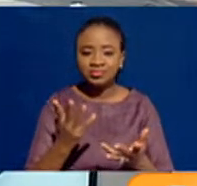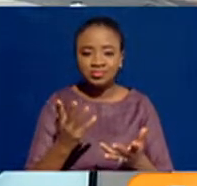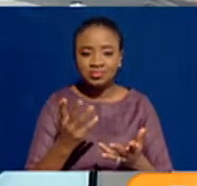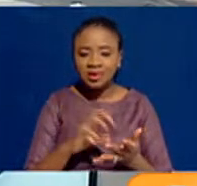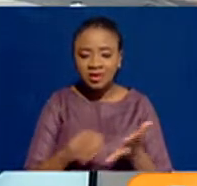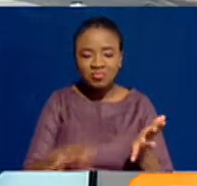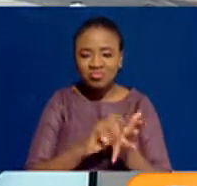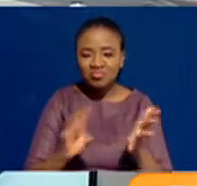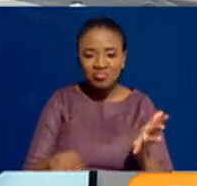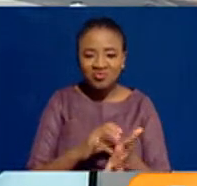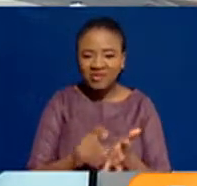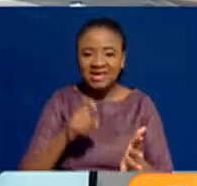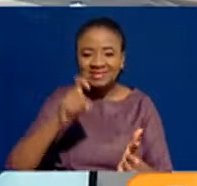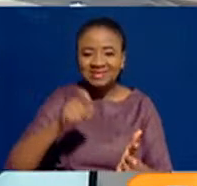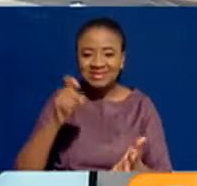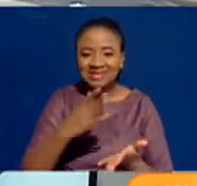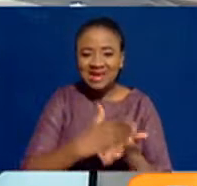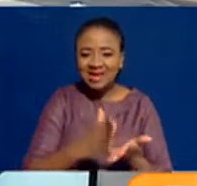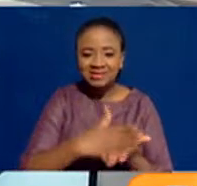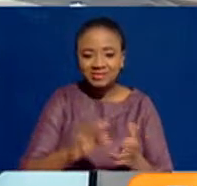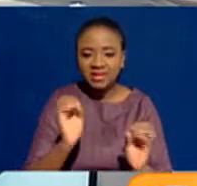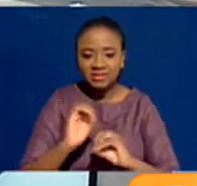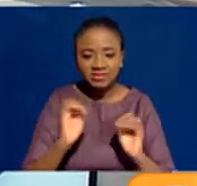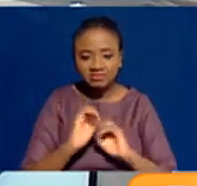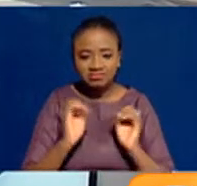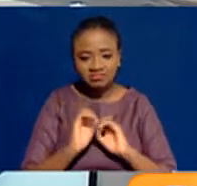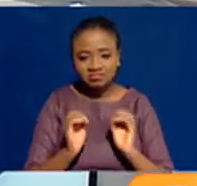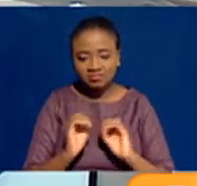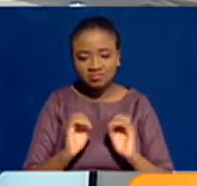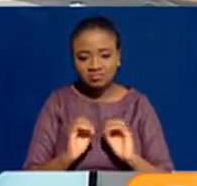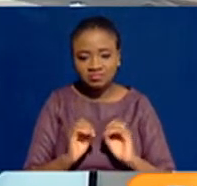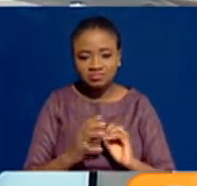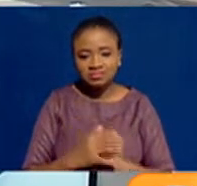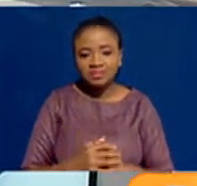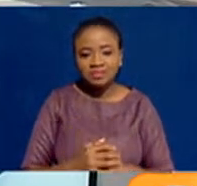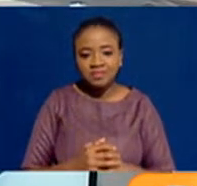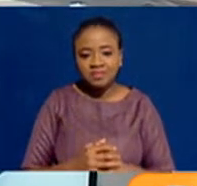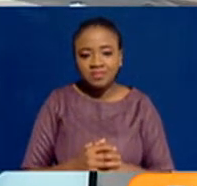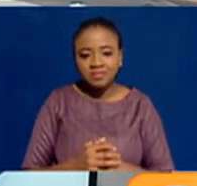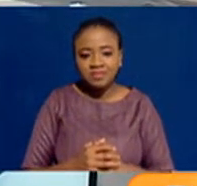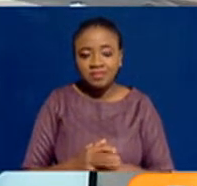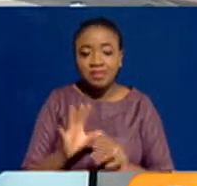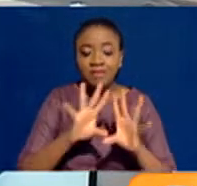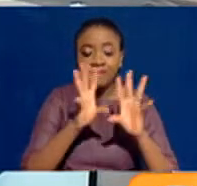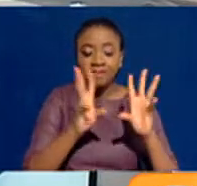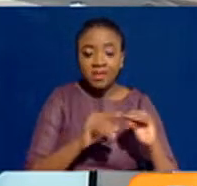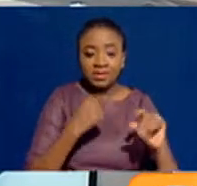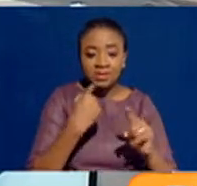ili kupunguza mzigo wa deni la kitaifa. Kulingana na Rais, bajeti ya mwaka wa